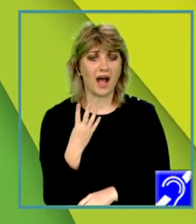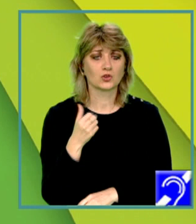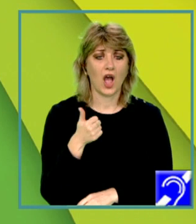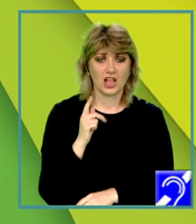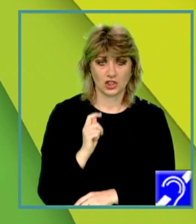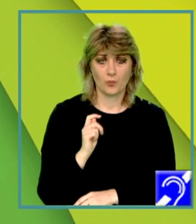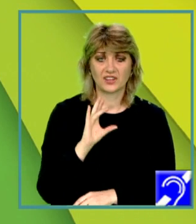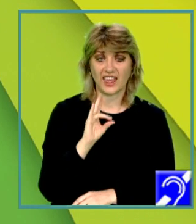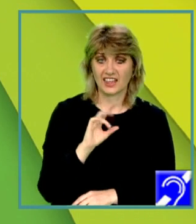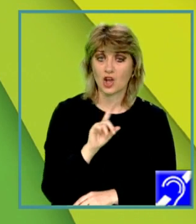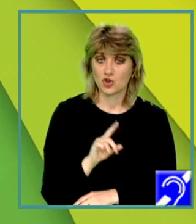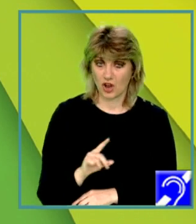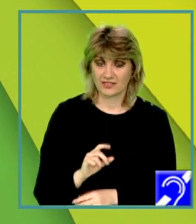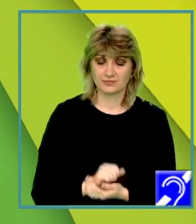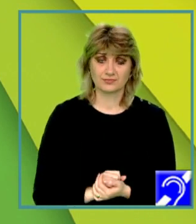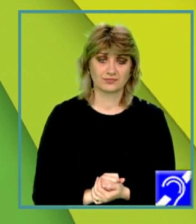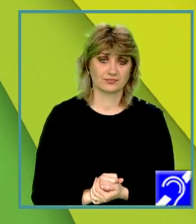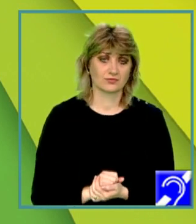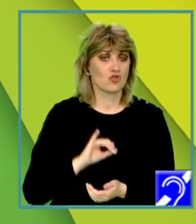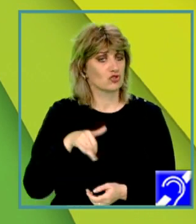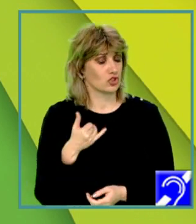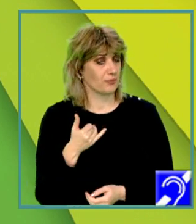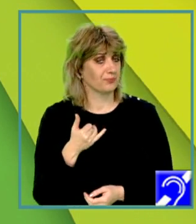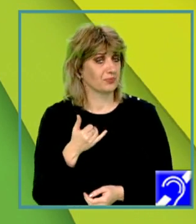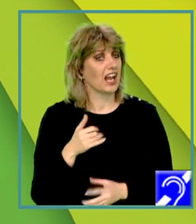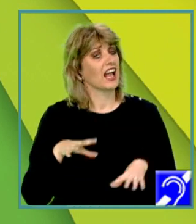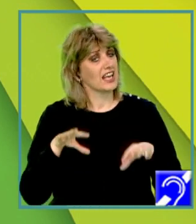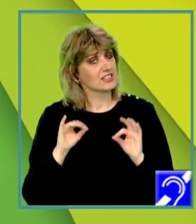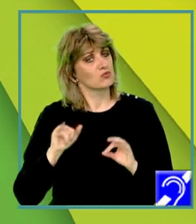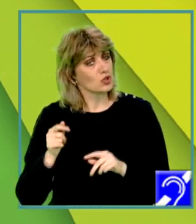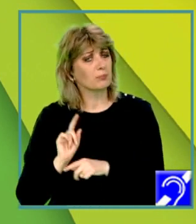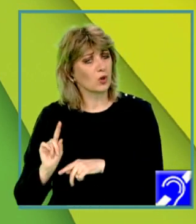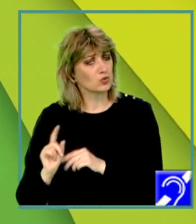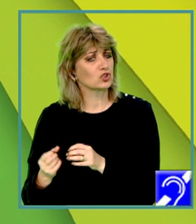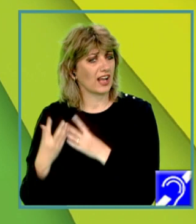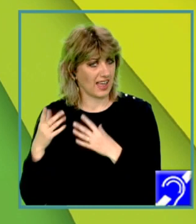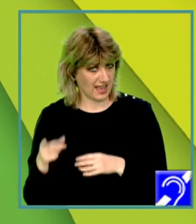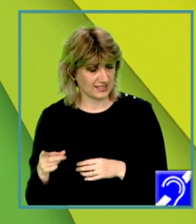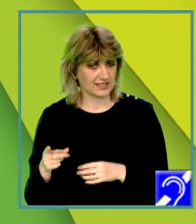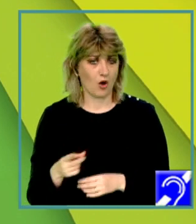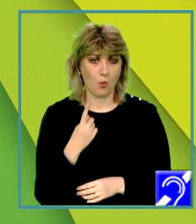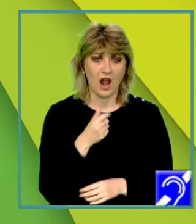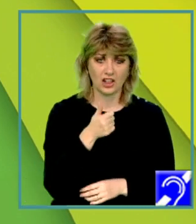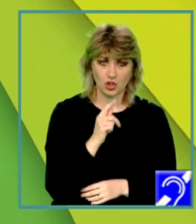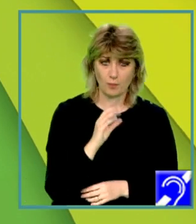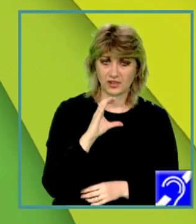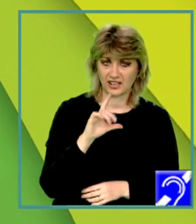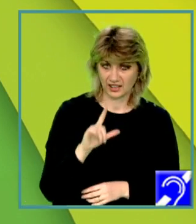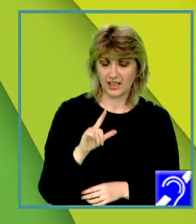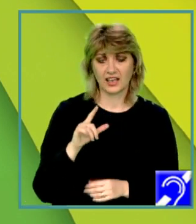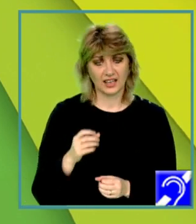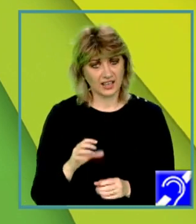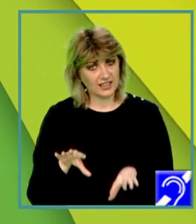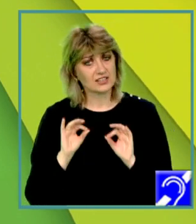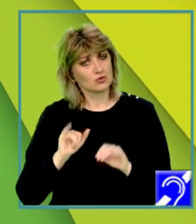de hidrogen și pe care le regăsim în produșii de reacție un atom de clor în reactanți pe